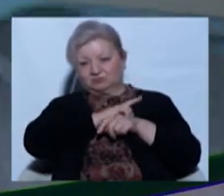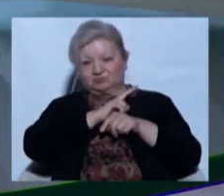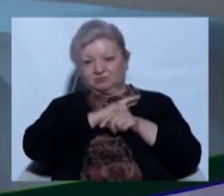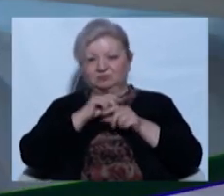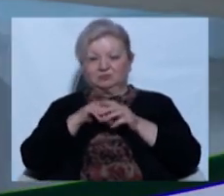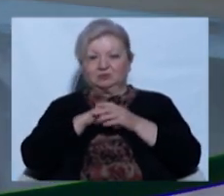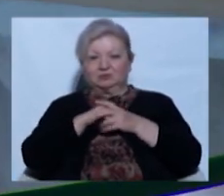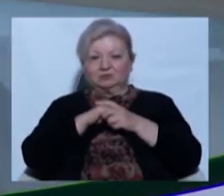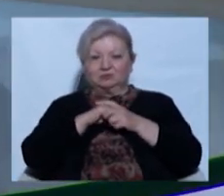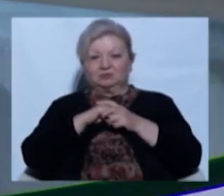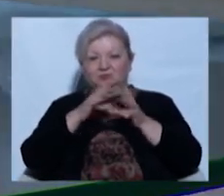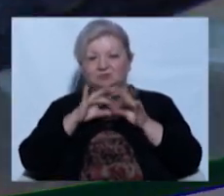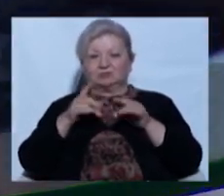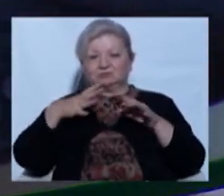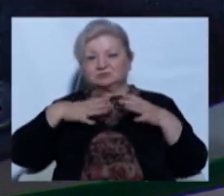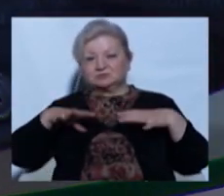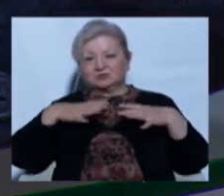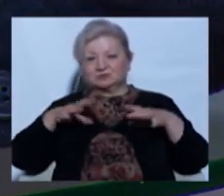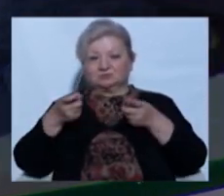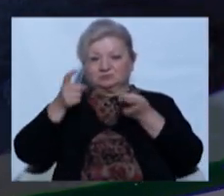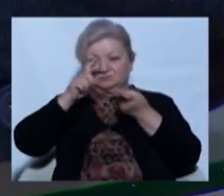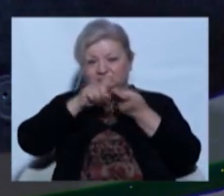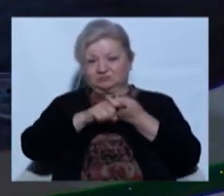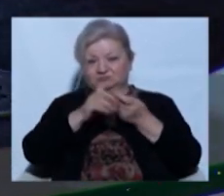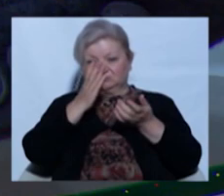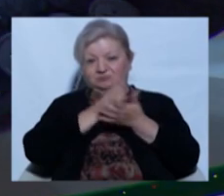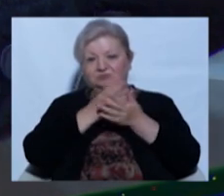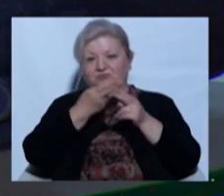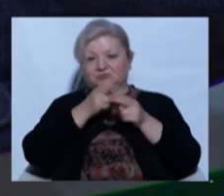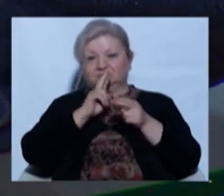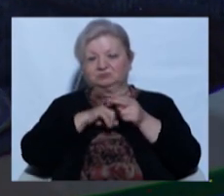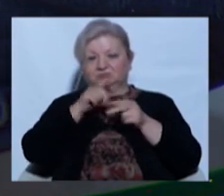და რახან საქართველოზე ვსაუბროთ, საქართველოდან ავარჩია ერთ-ერთი